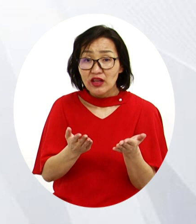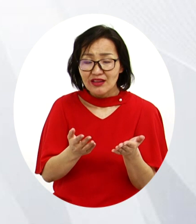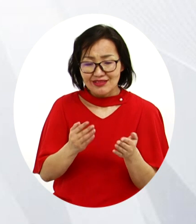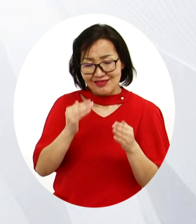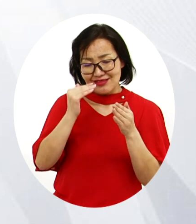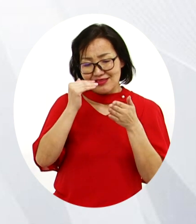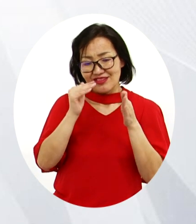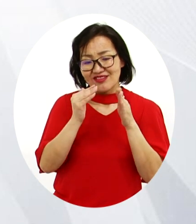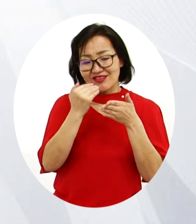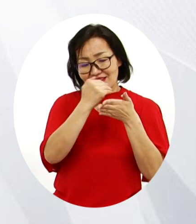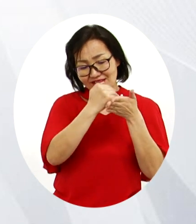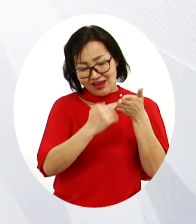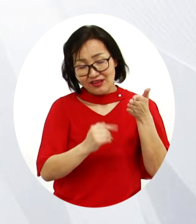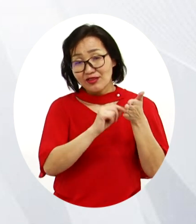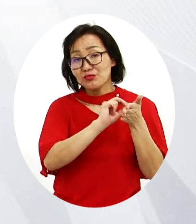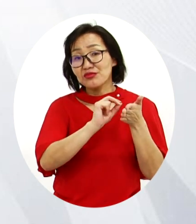Чагсаан дурдаарай.